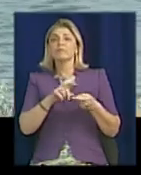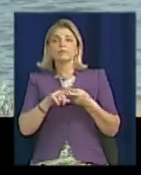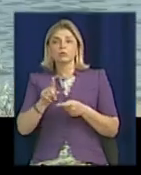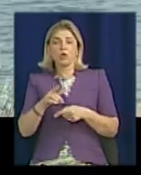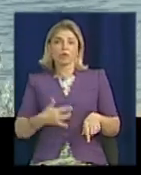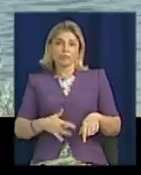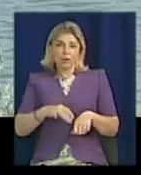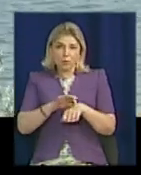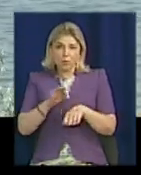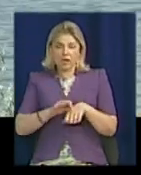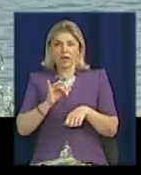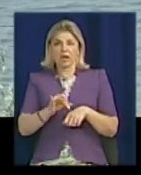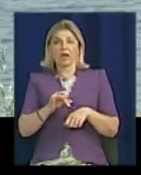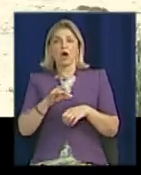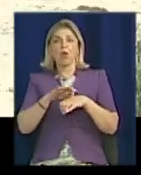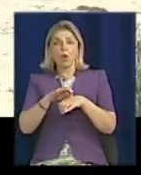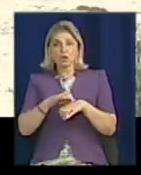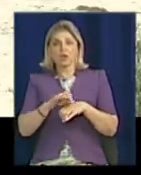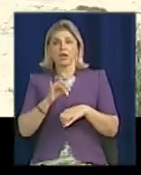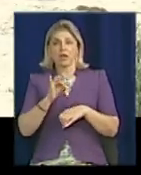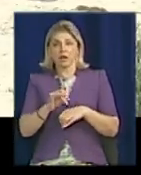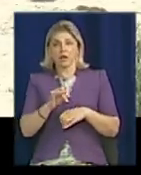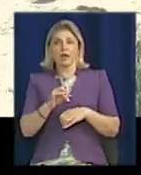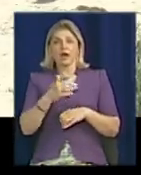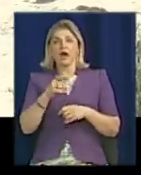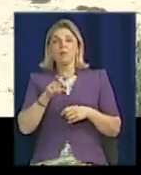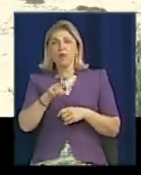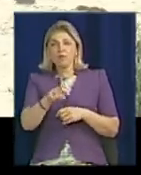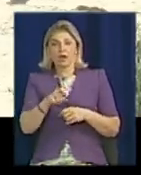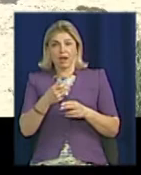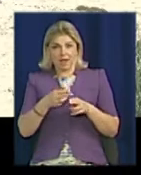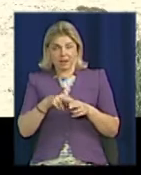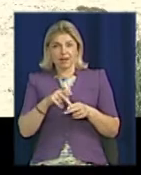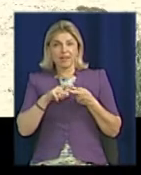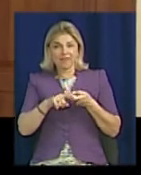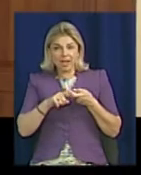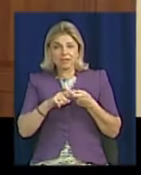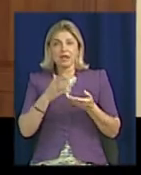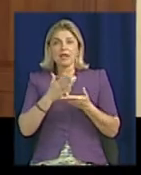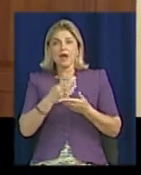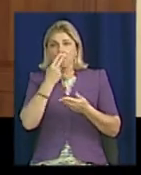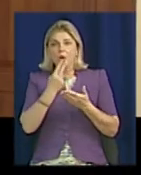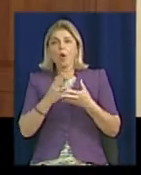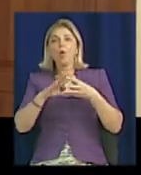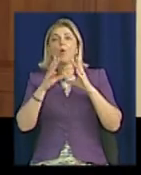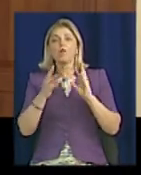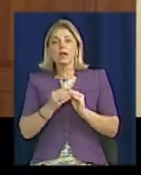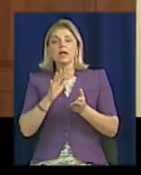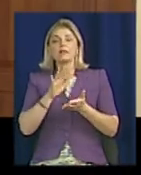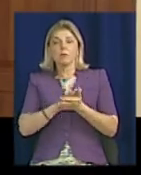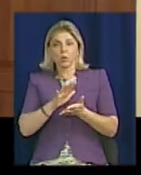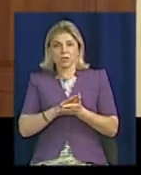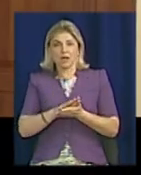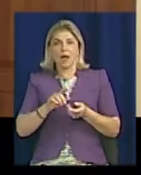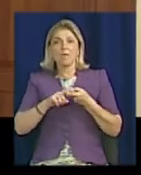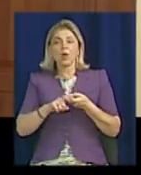враження шкіри, враження слизових оболонок. Лактозопозитивна кишкова паличка – то є показник загального забруднення,